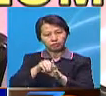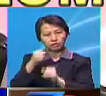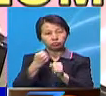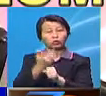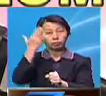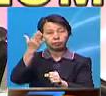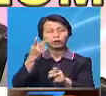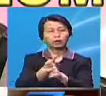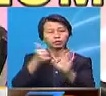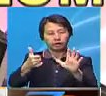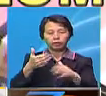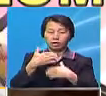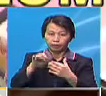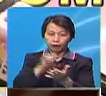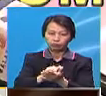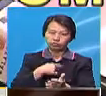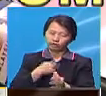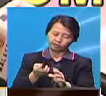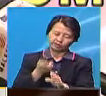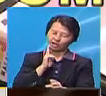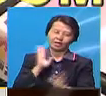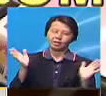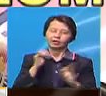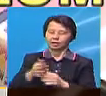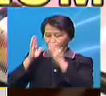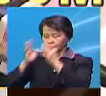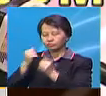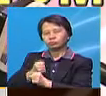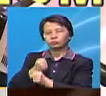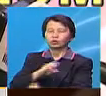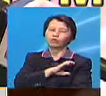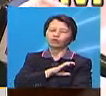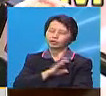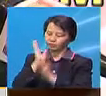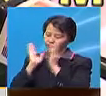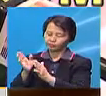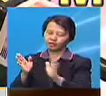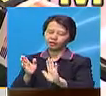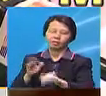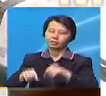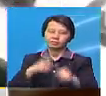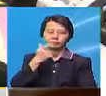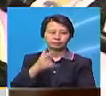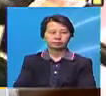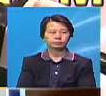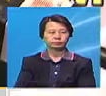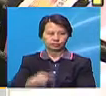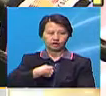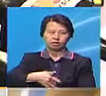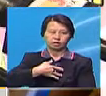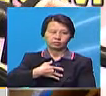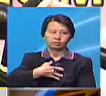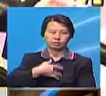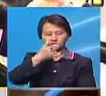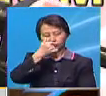depan kan. Mungkin selepas itu saya akan tumpukan kepada kejayaan pula lah dan memberi kepada pasukan PDRM. Saya rasa tak ada